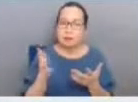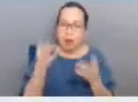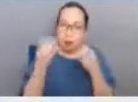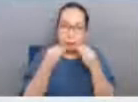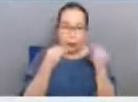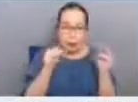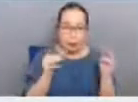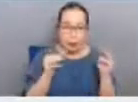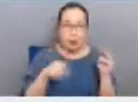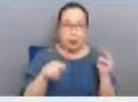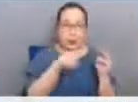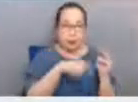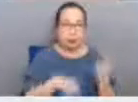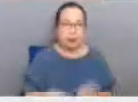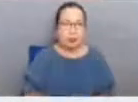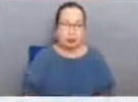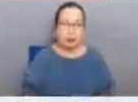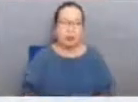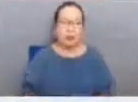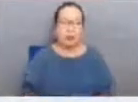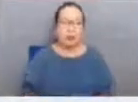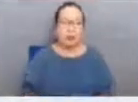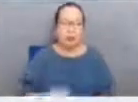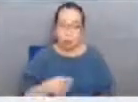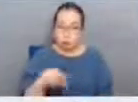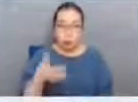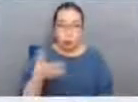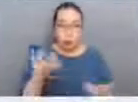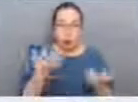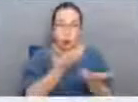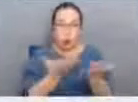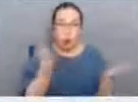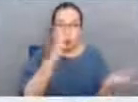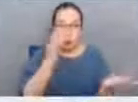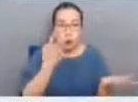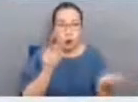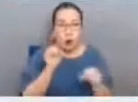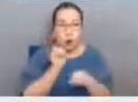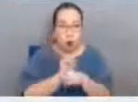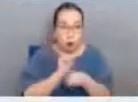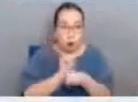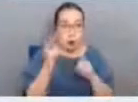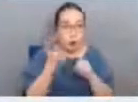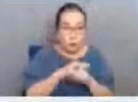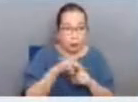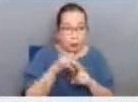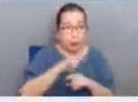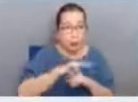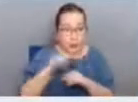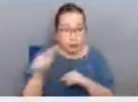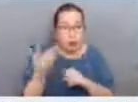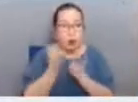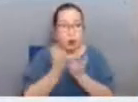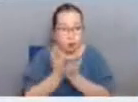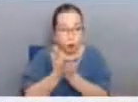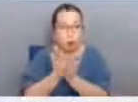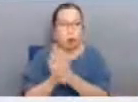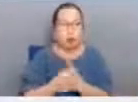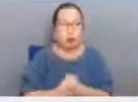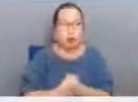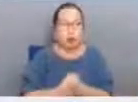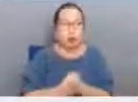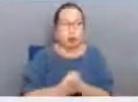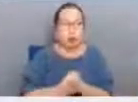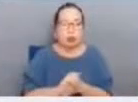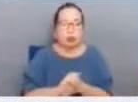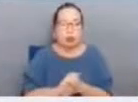niyong papatulan yung mga nag-offer na halimbawa kayo po ay nasa Poland, bibigyan kayo ng trabaho sa isang lugar na mas maganda. Nako, pihado po, kapag nagbayad